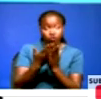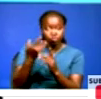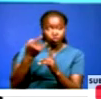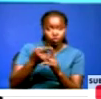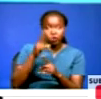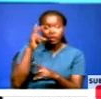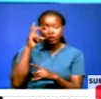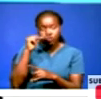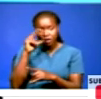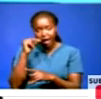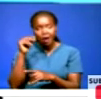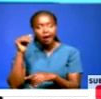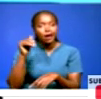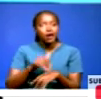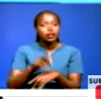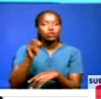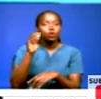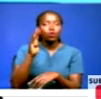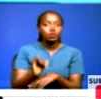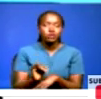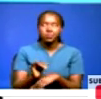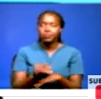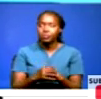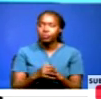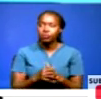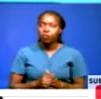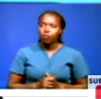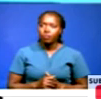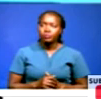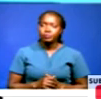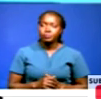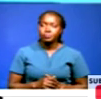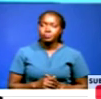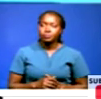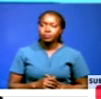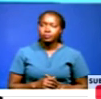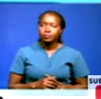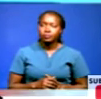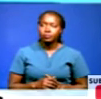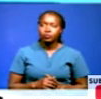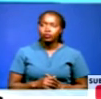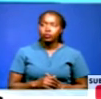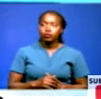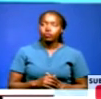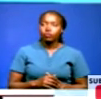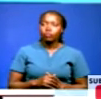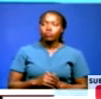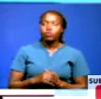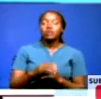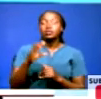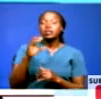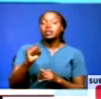vile vile at Sarafin_Robi na at Timothy Kipnoso. Tukiendelea, ni kwa waziri wa Jumuiya ya Afrika Mashariki Rebecca